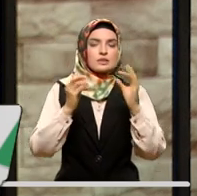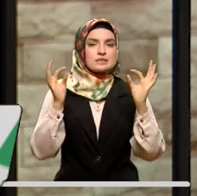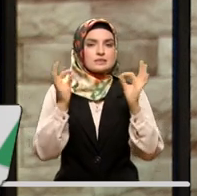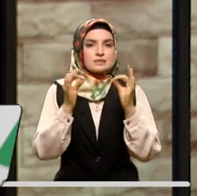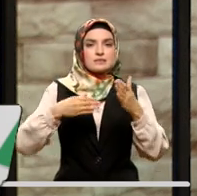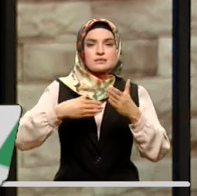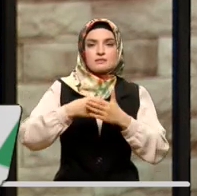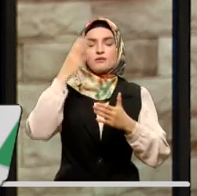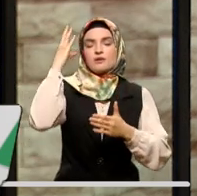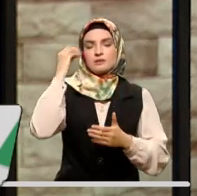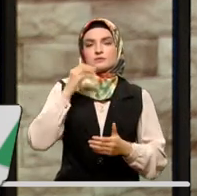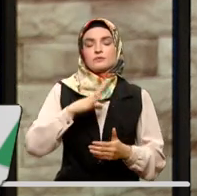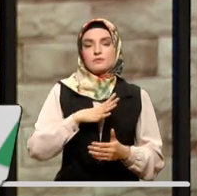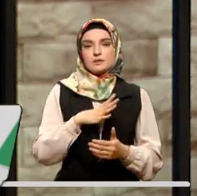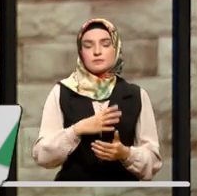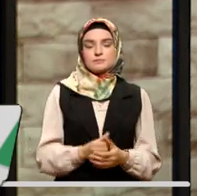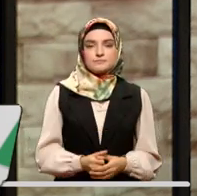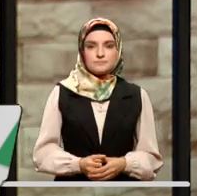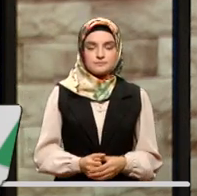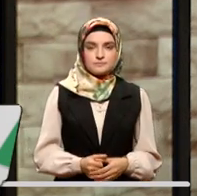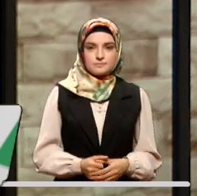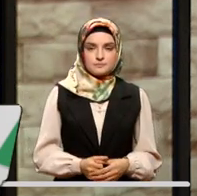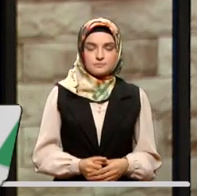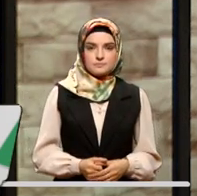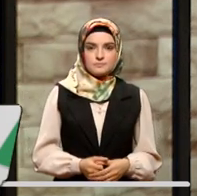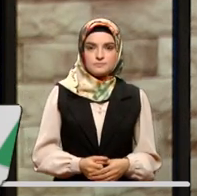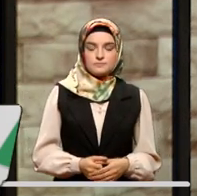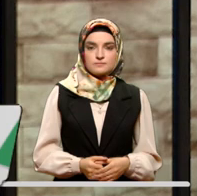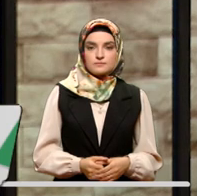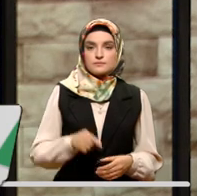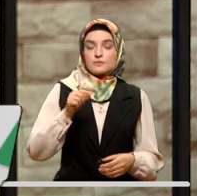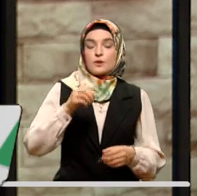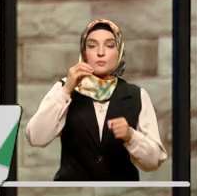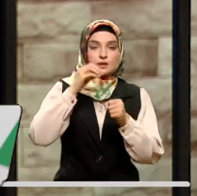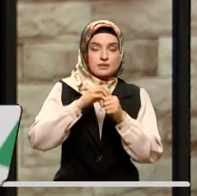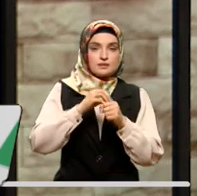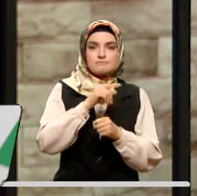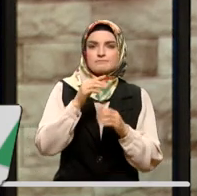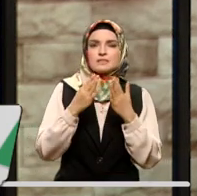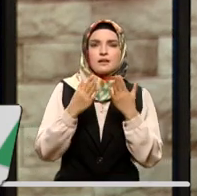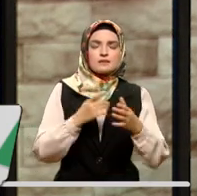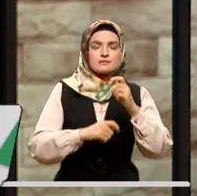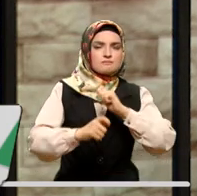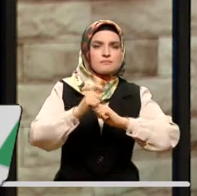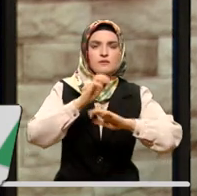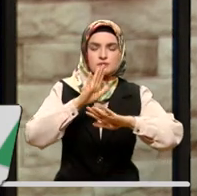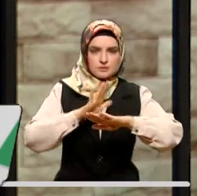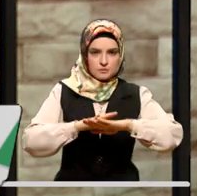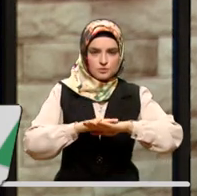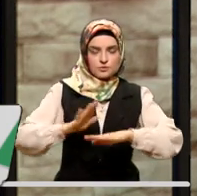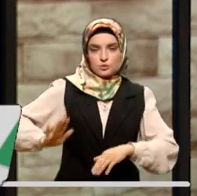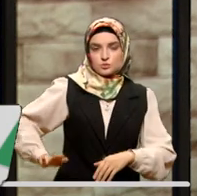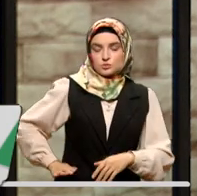kadar anlamlandırıyor. Bu açıdan da biz hangi davranışı yaparsak çocuk